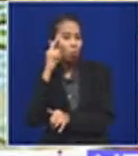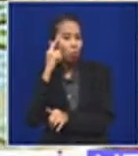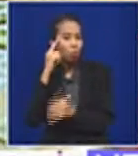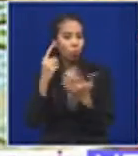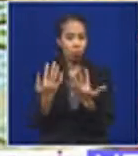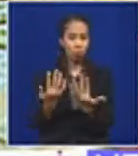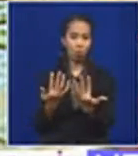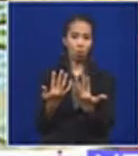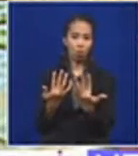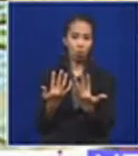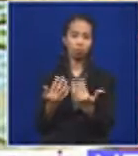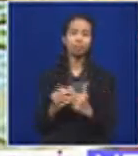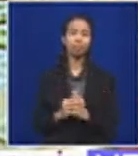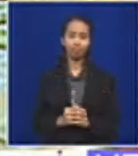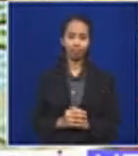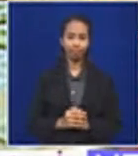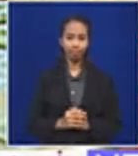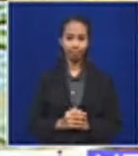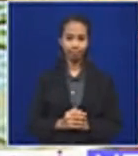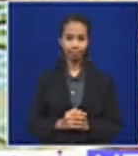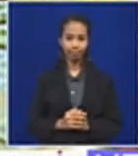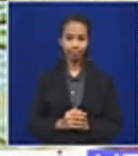ลพินิจของผู้บังคับบัญชาค่ะ